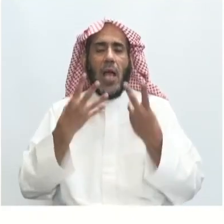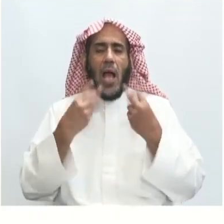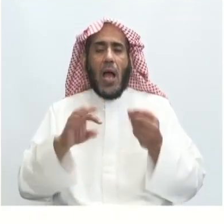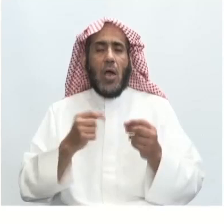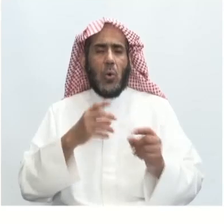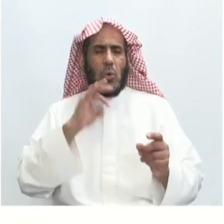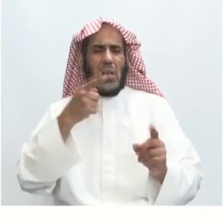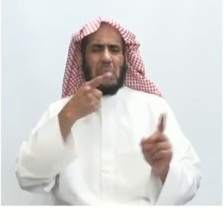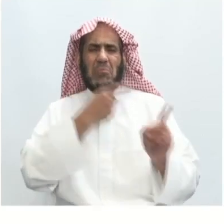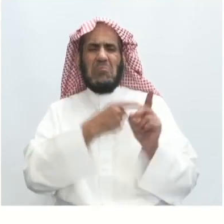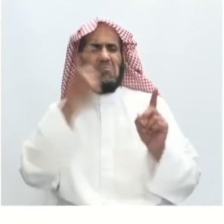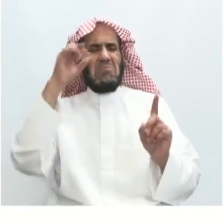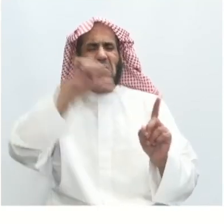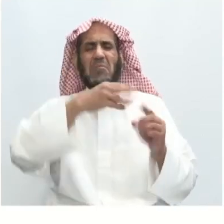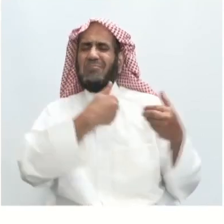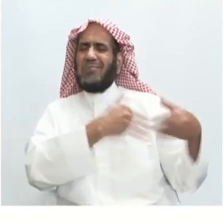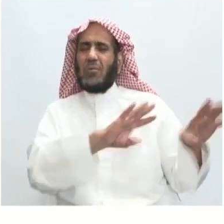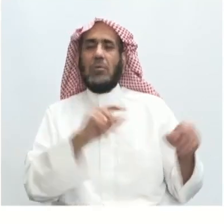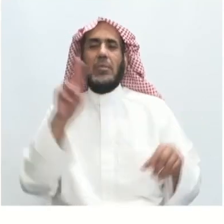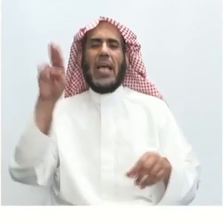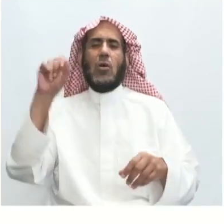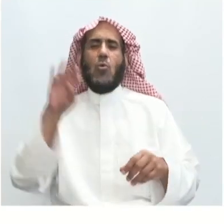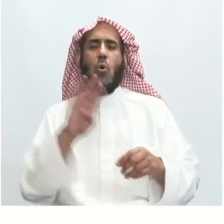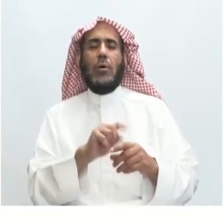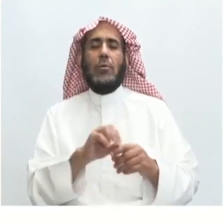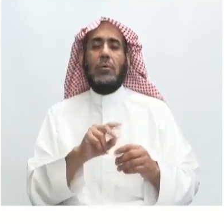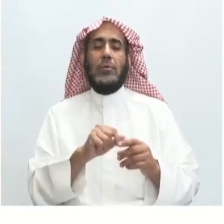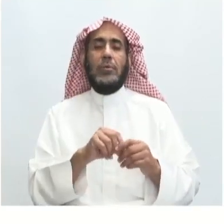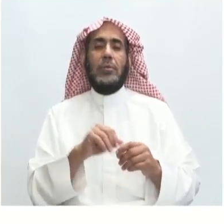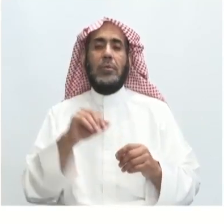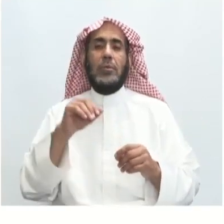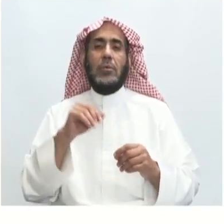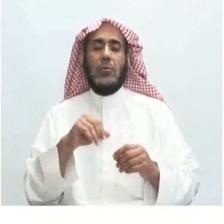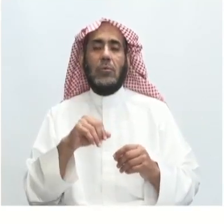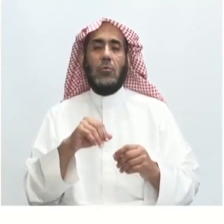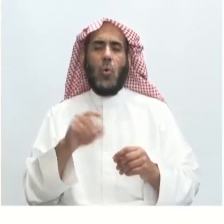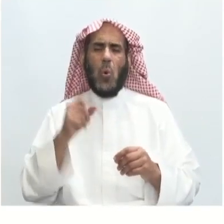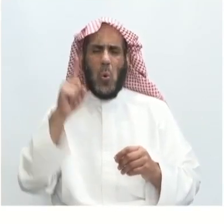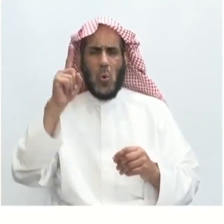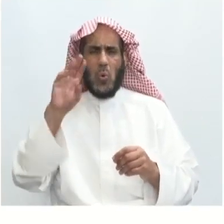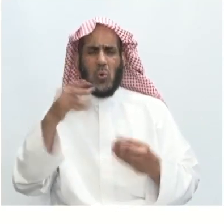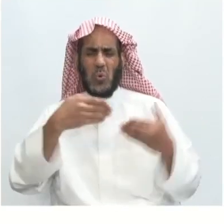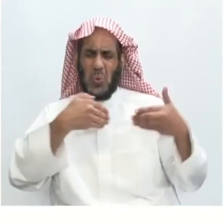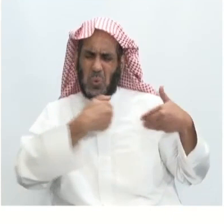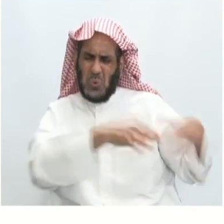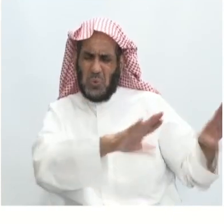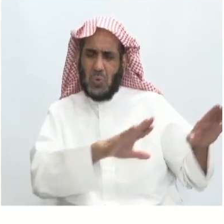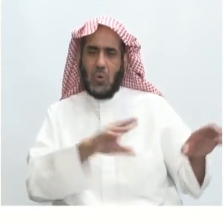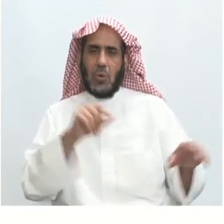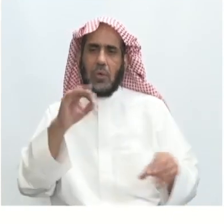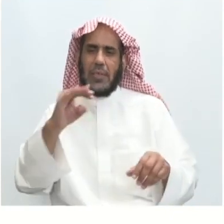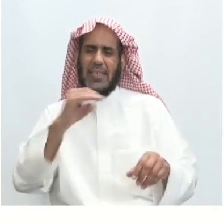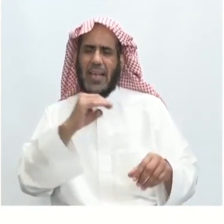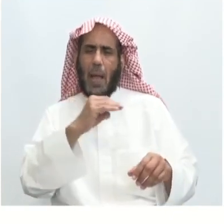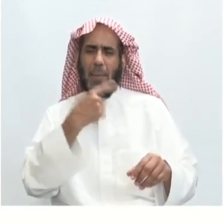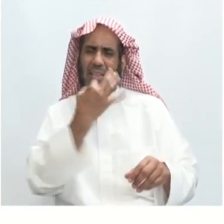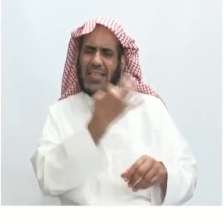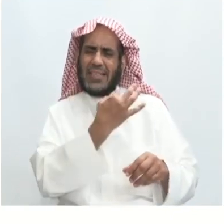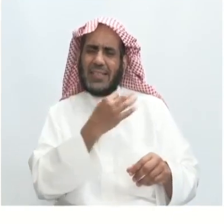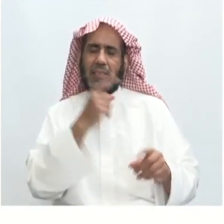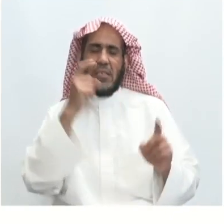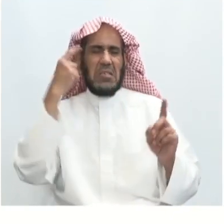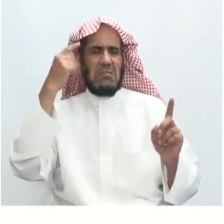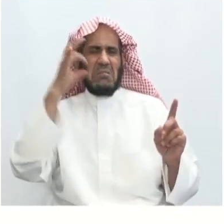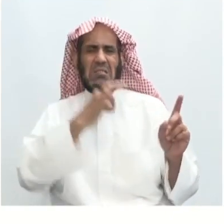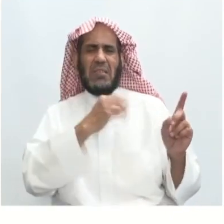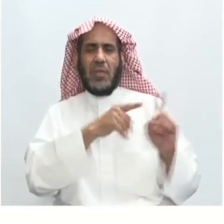وجابت او اجابه تقول تركوا اجابه اترك عفوا اترك اجابه السفيه اترك هذا